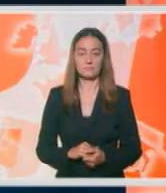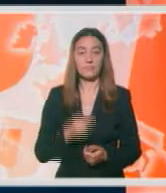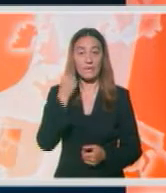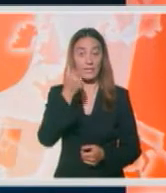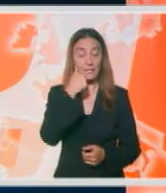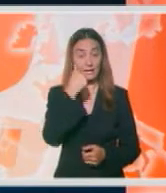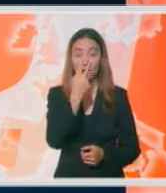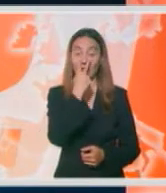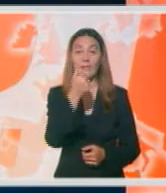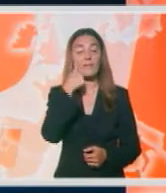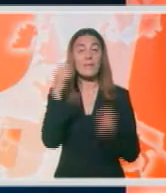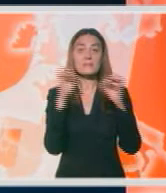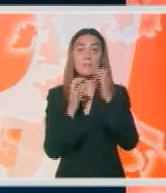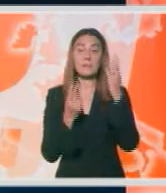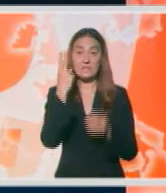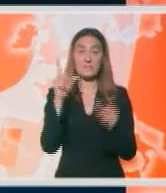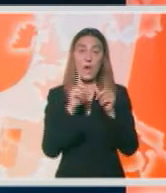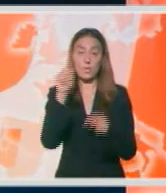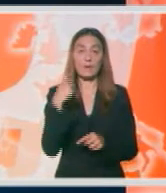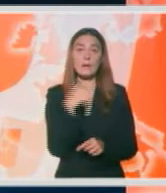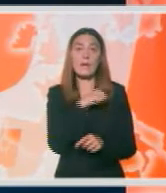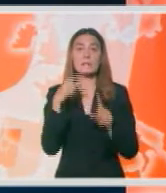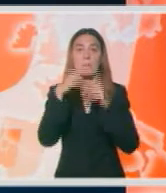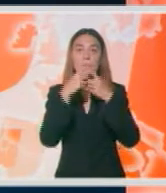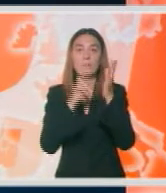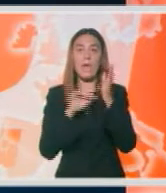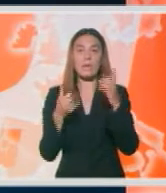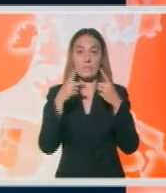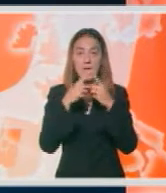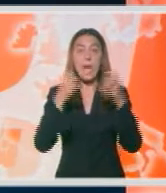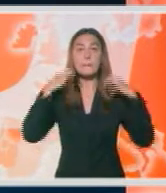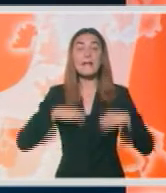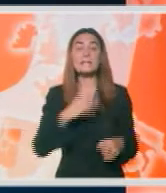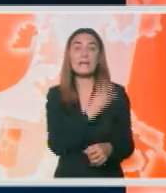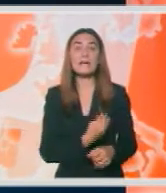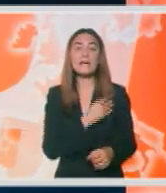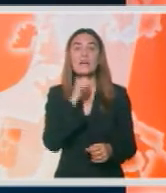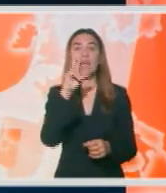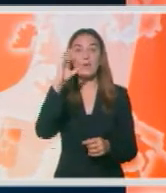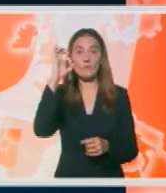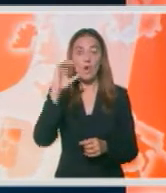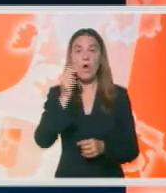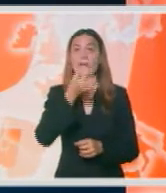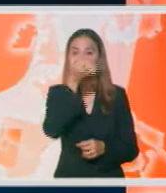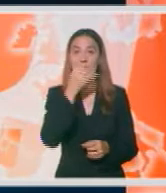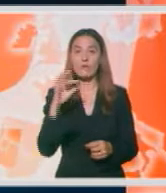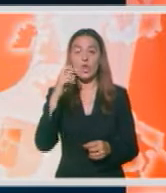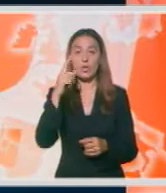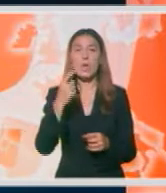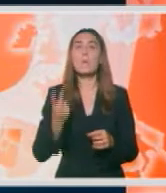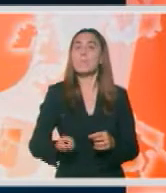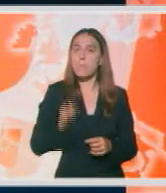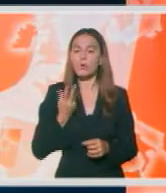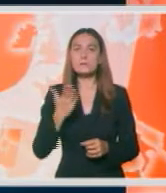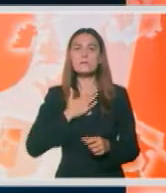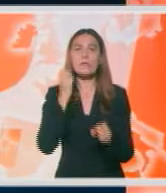Dobar dan, gledate vesti B92 u 1, ja sam Tanja Ljubisavljević. Predsjednik Hrvatske Ivo Josipović izjavio je da je ponosan na